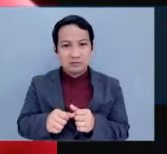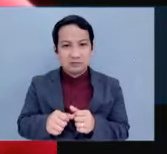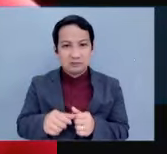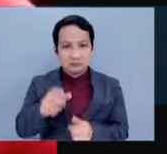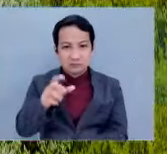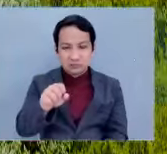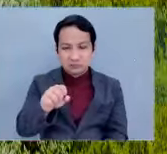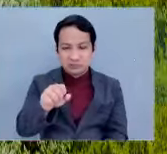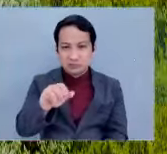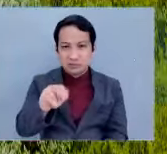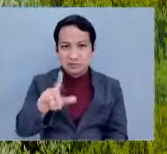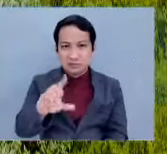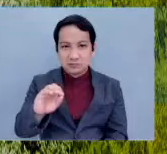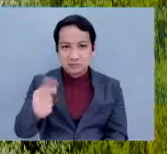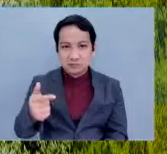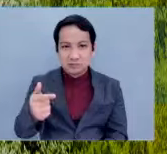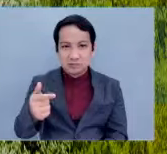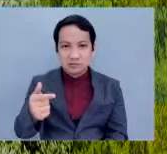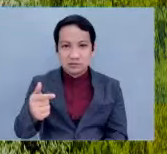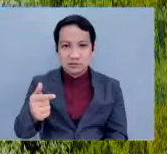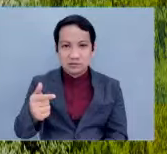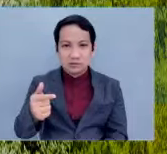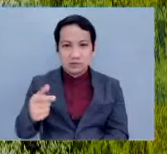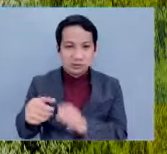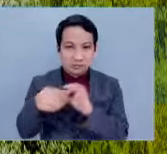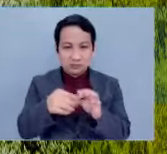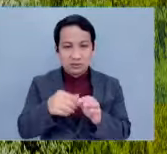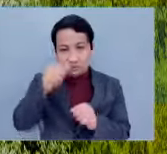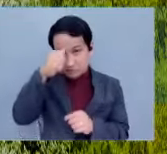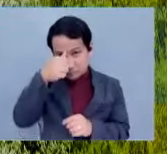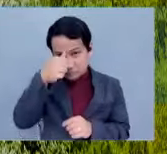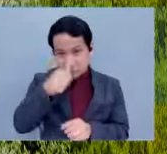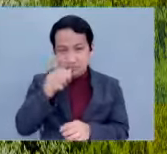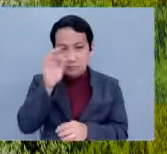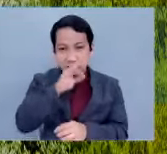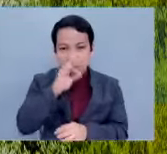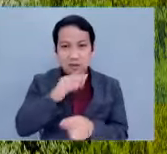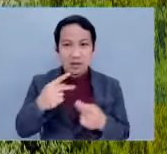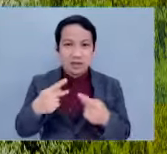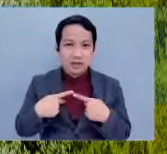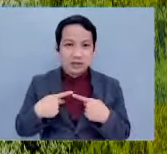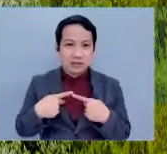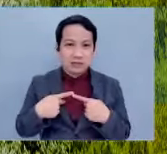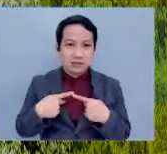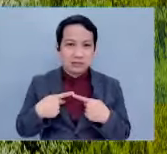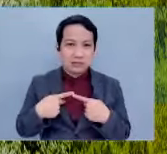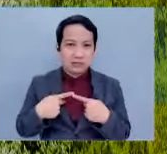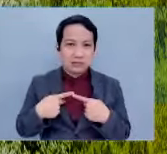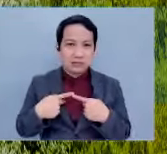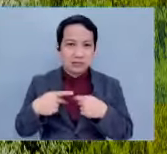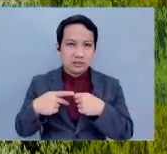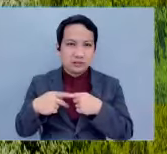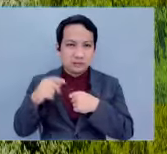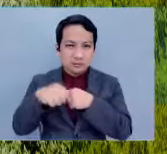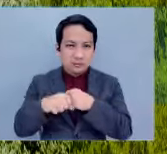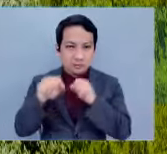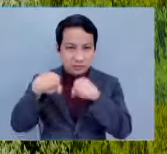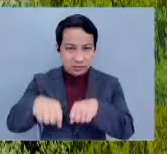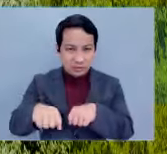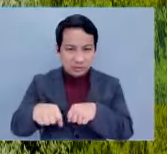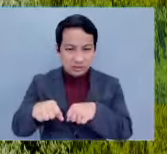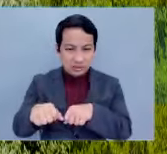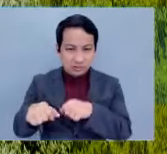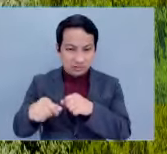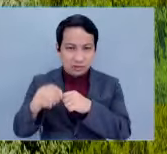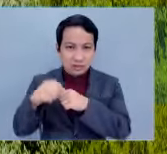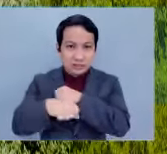ko sagutin yan, yung sinulog din kasi, it also reminds Filipinos na meron tayong maritime culture. Mm. Kasi alon ng sinasayaw,